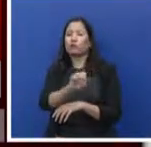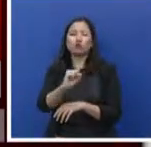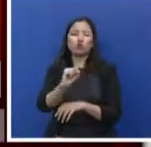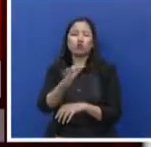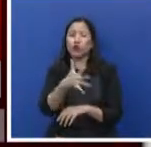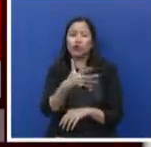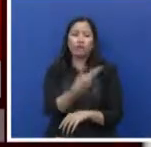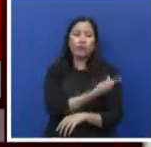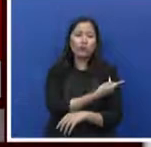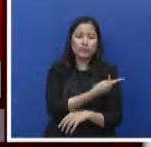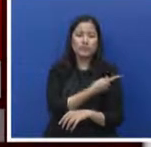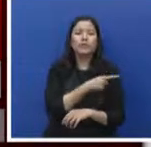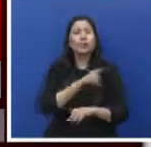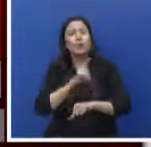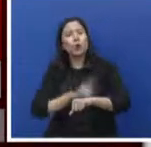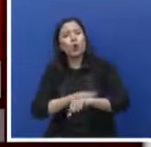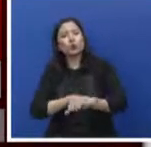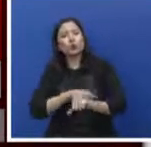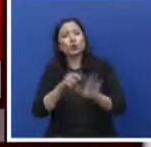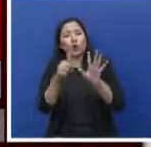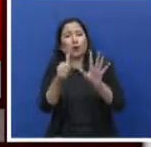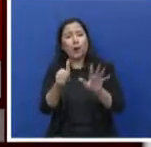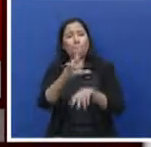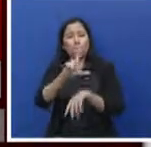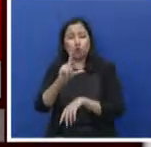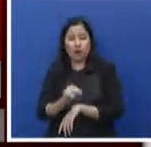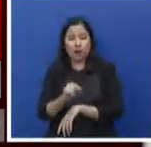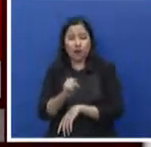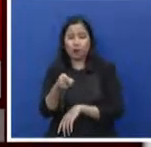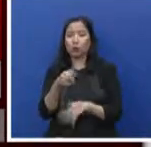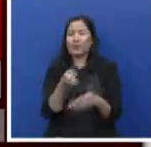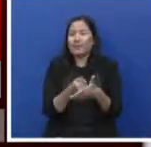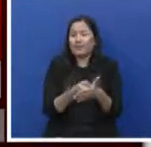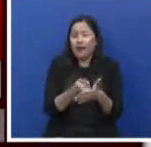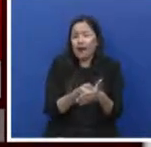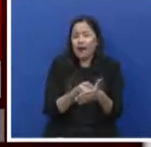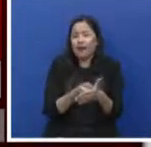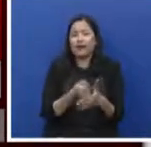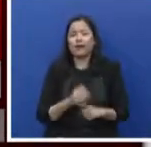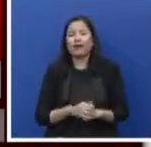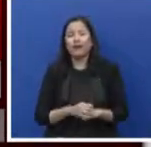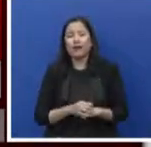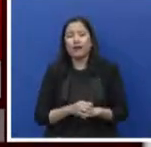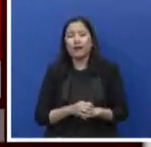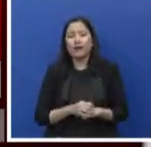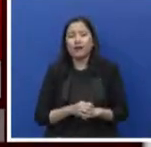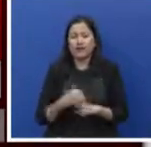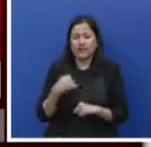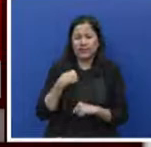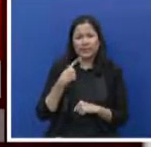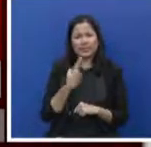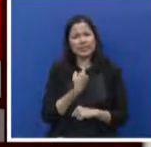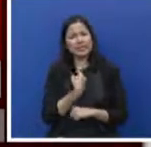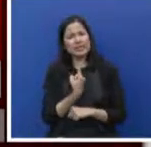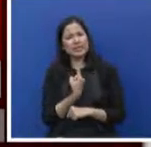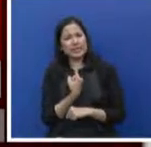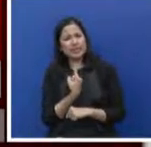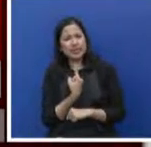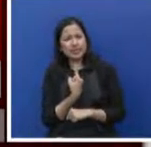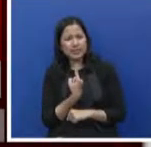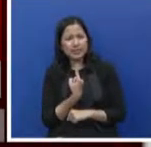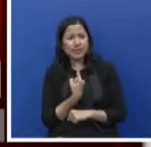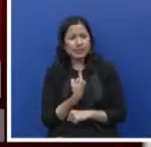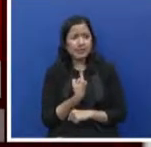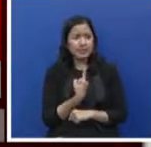target dalam waktu 6 bulan. Itu yang tantangannya tinggi sekali. Dan kita nggak mungkin bisa lakukan sendiri, kita harus lakukan